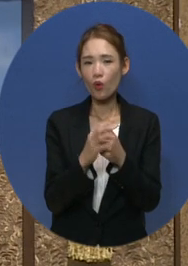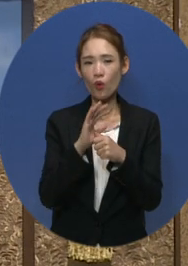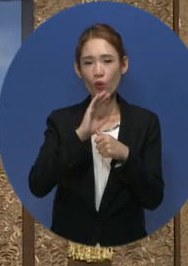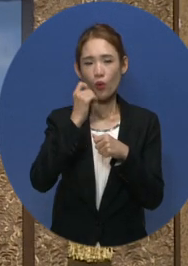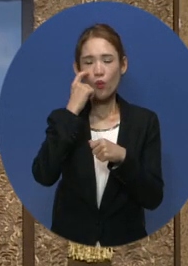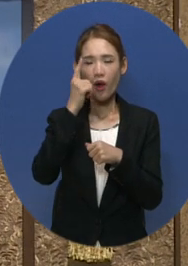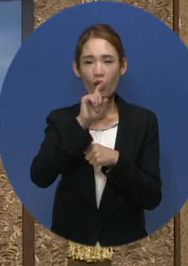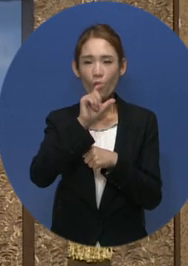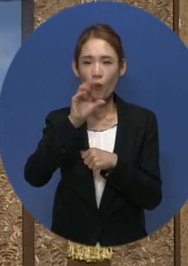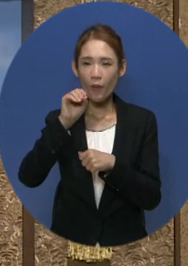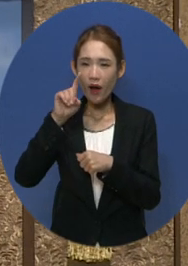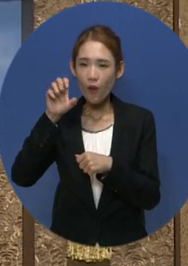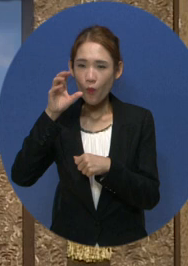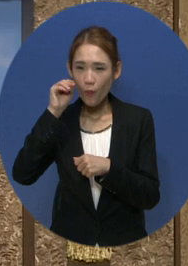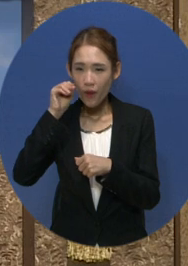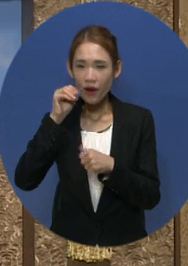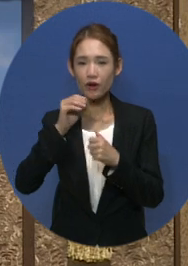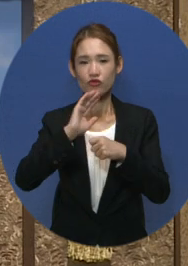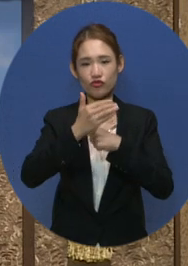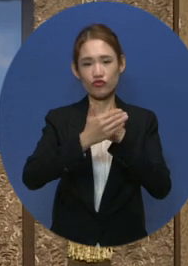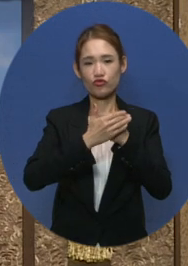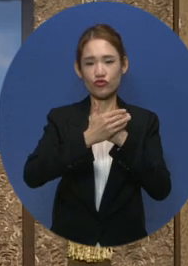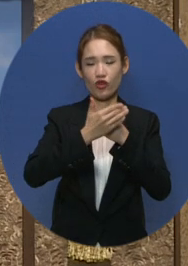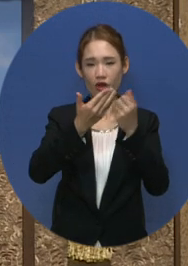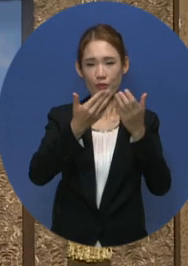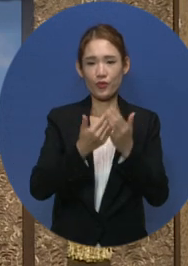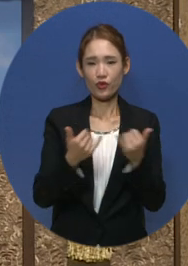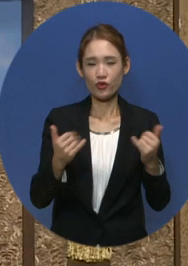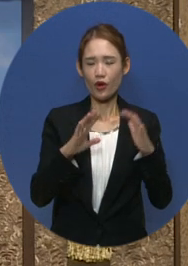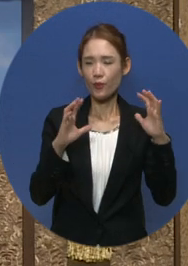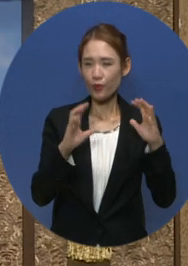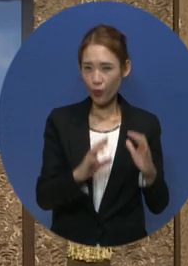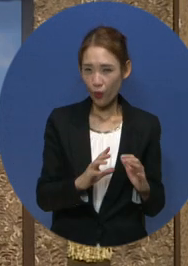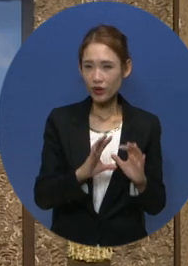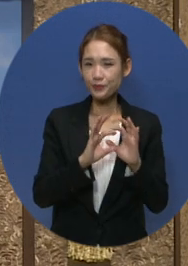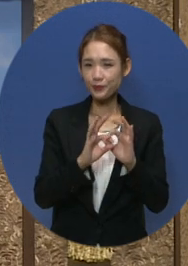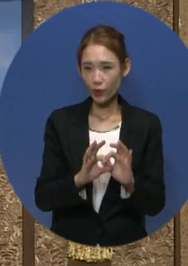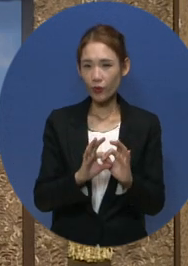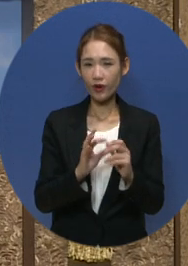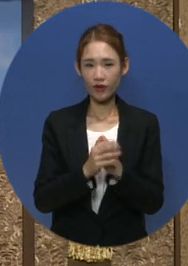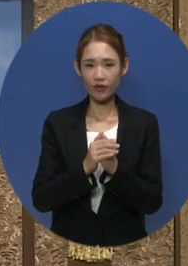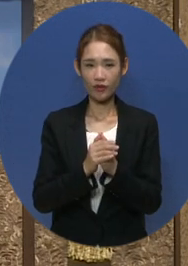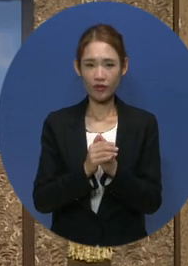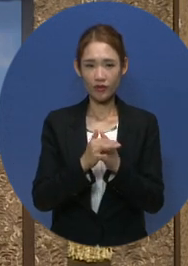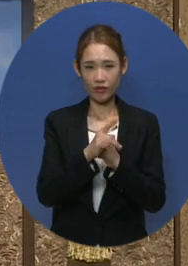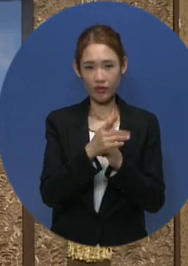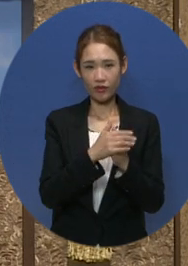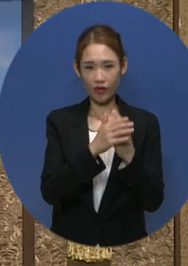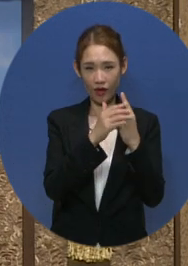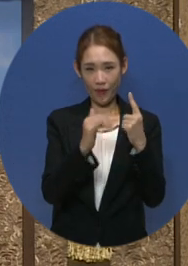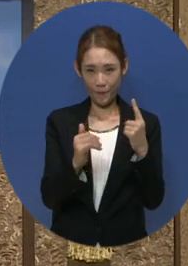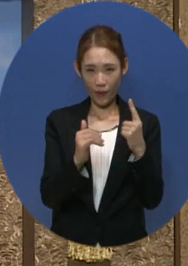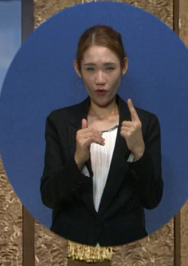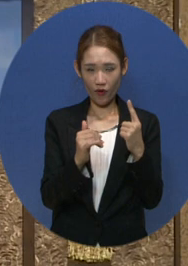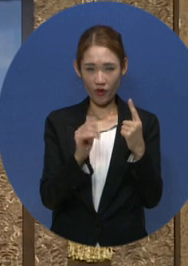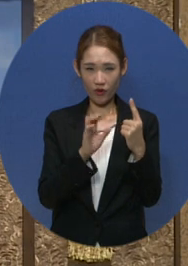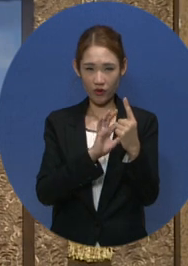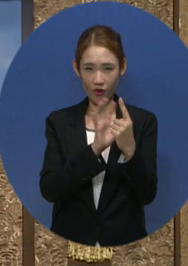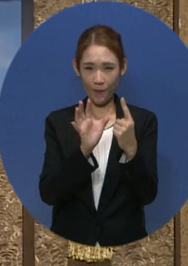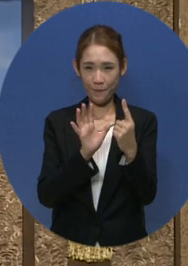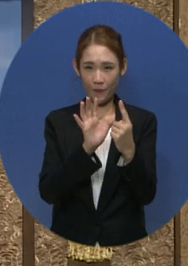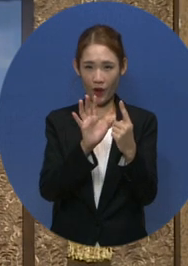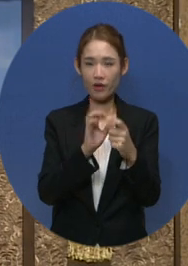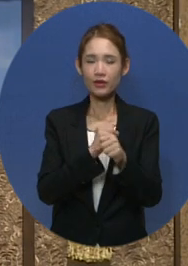5만 원씩 예, 후원하신 분들을 이제 모집을 해가지고 네. 그분들이 이제 그 여러 명이 한 명을 네. 지원하는